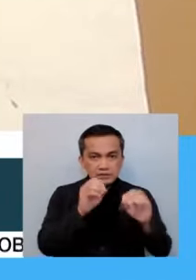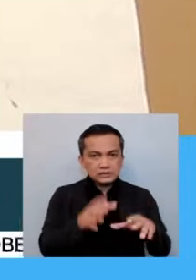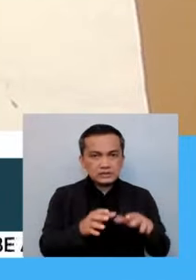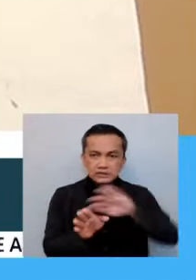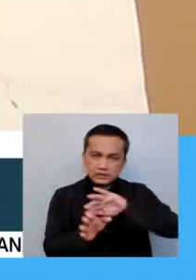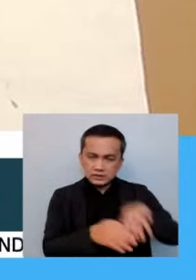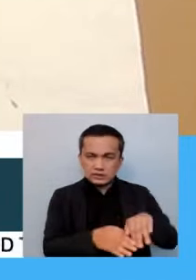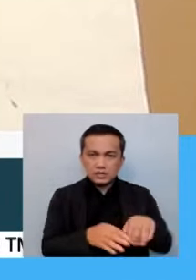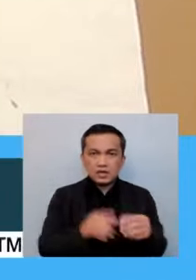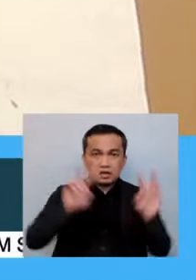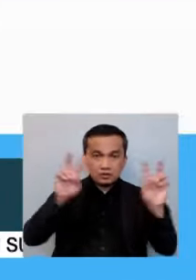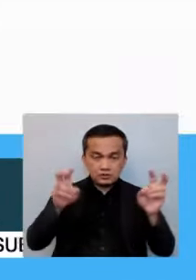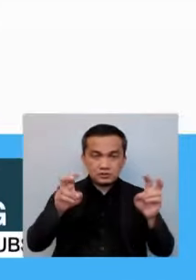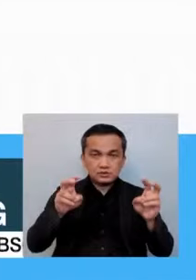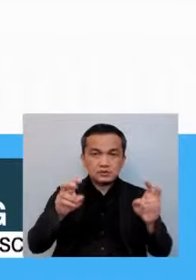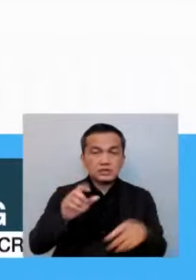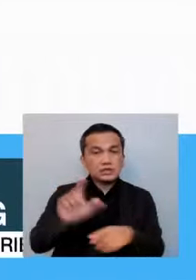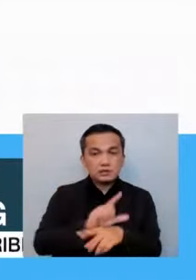labor.